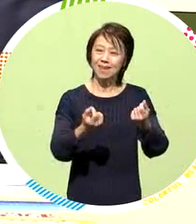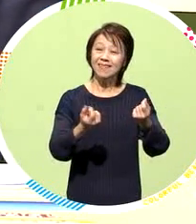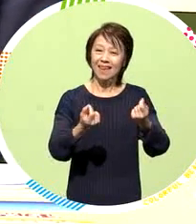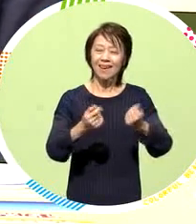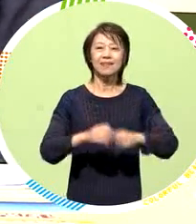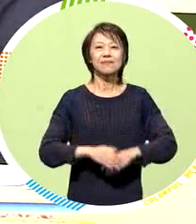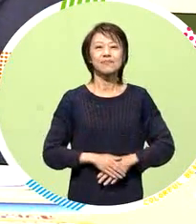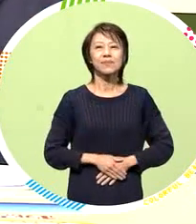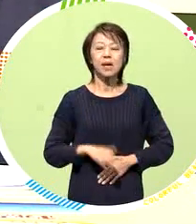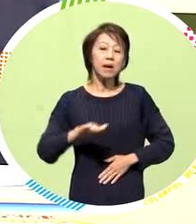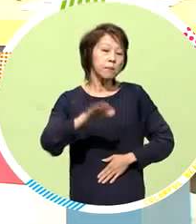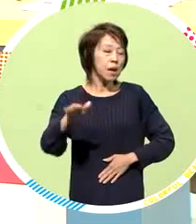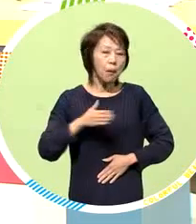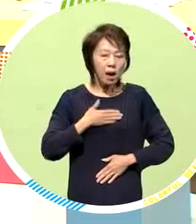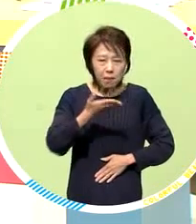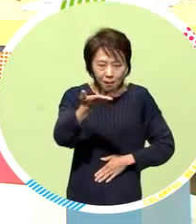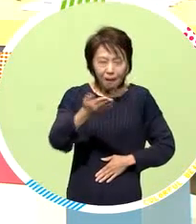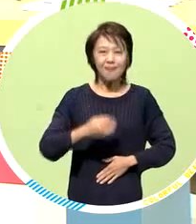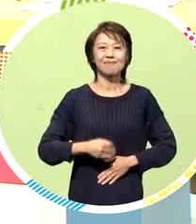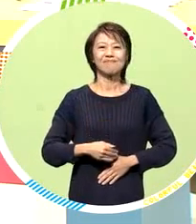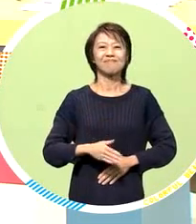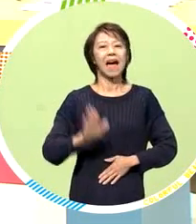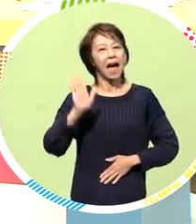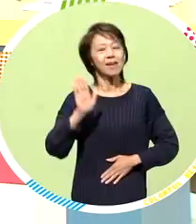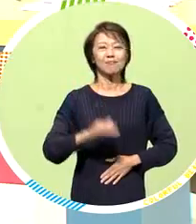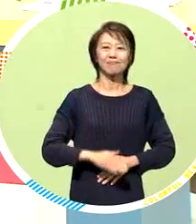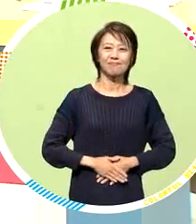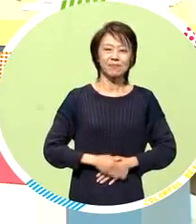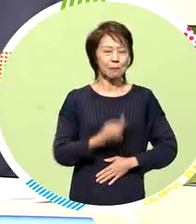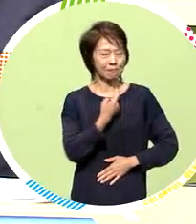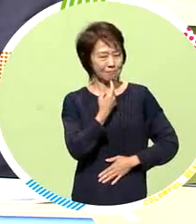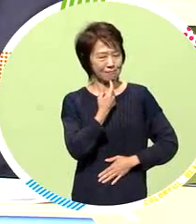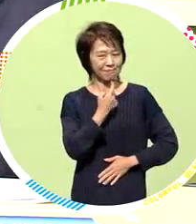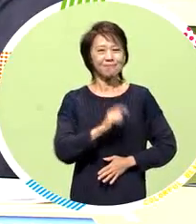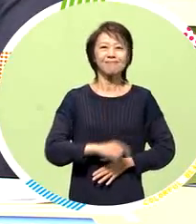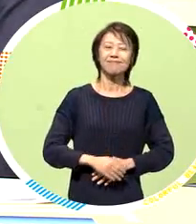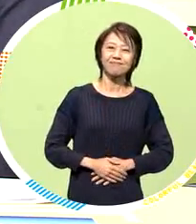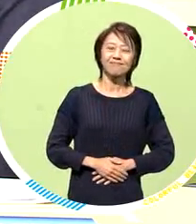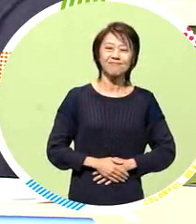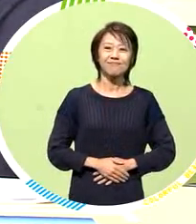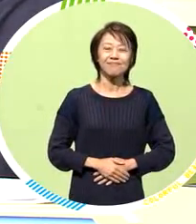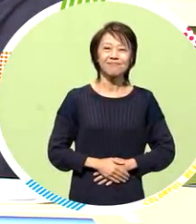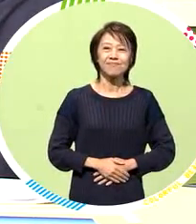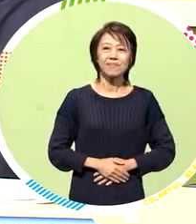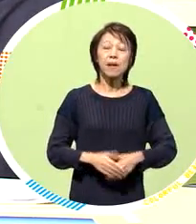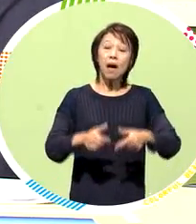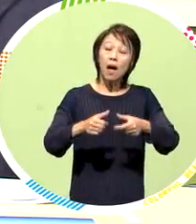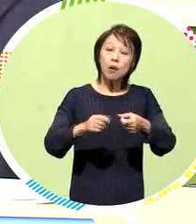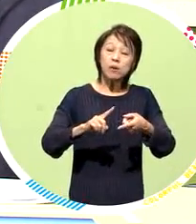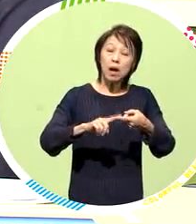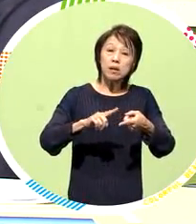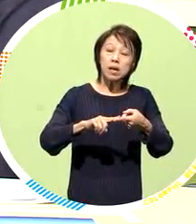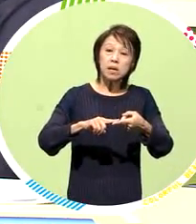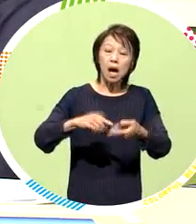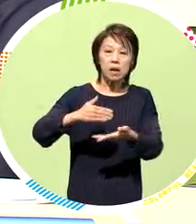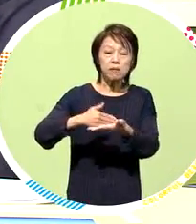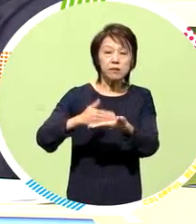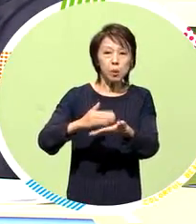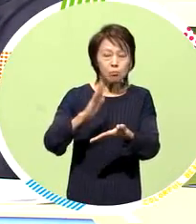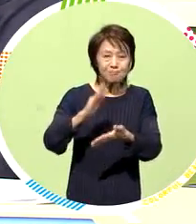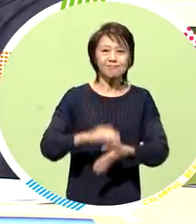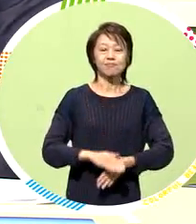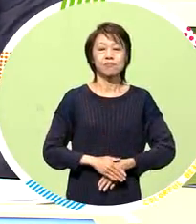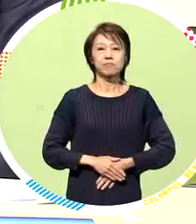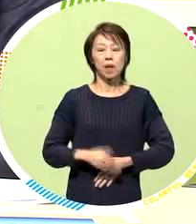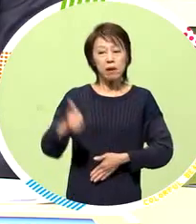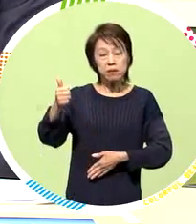張るほど皆分かりましたかはい怪しいけどじゃあちょっと具体的なお話を伺っていきたいと思います